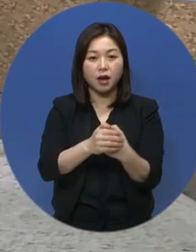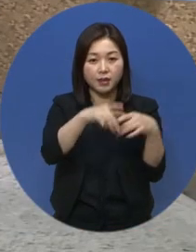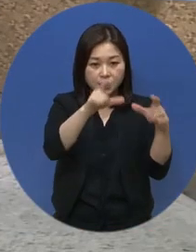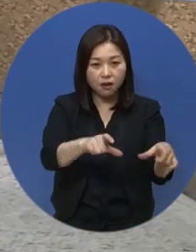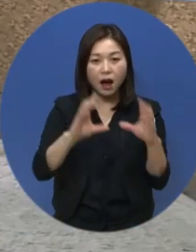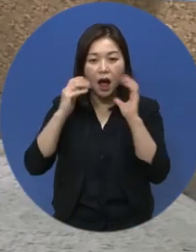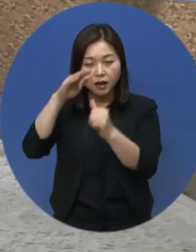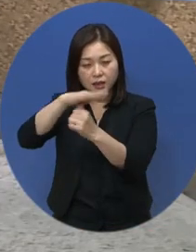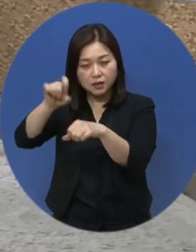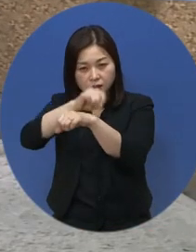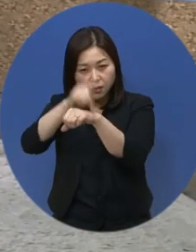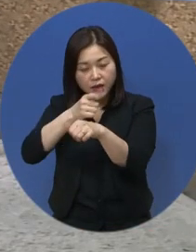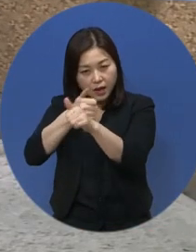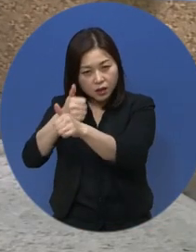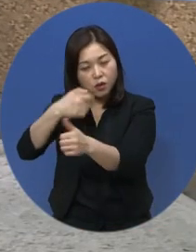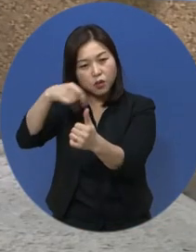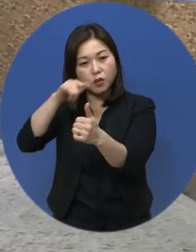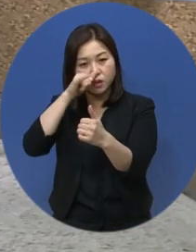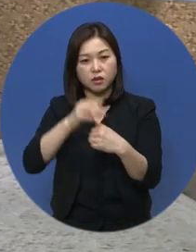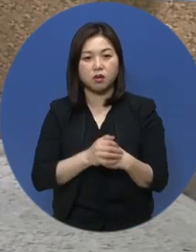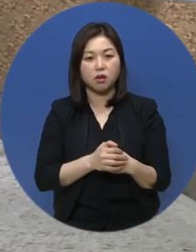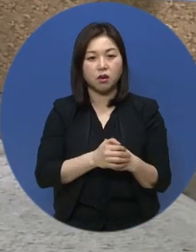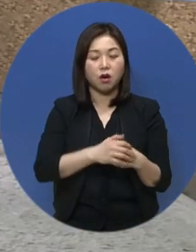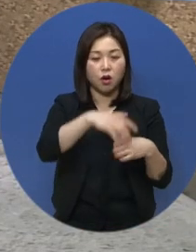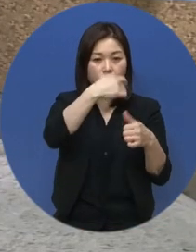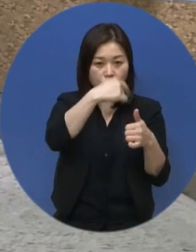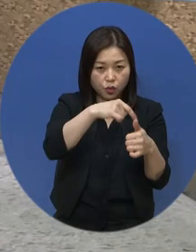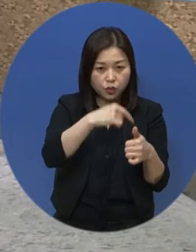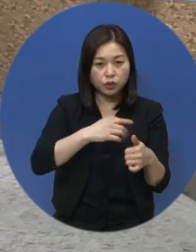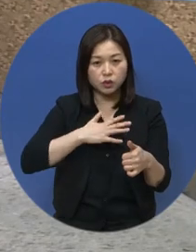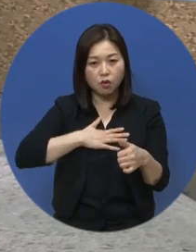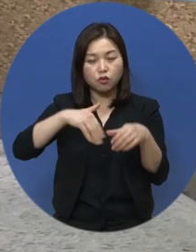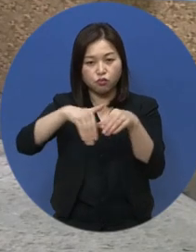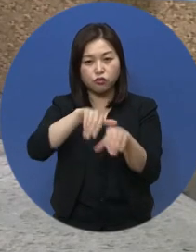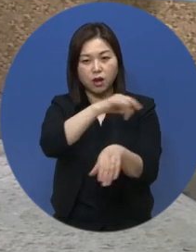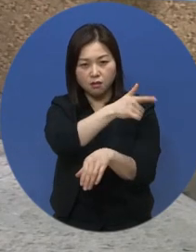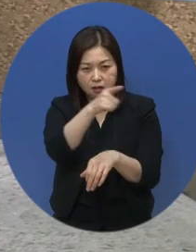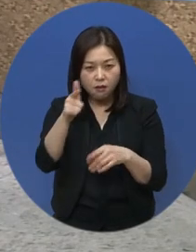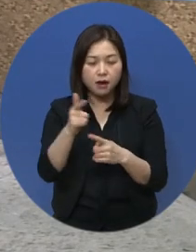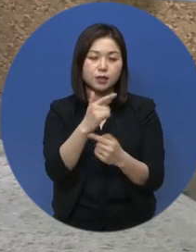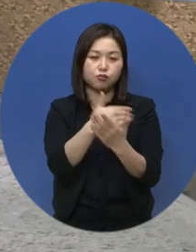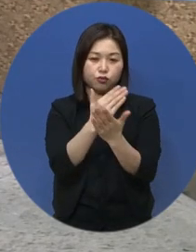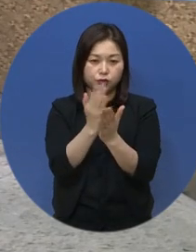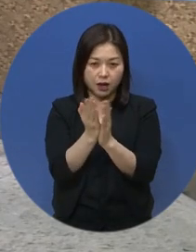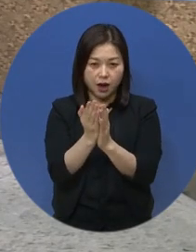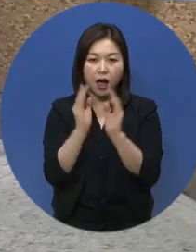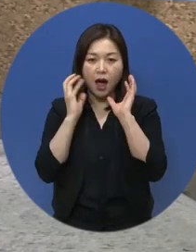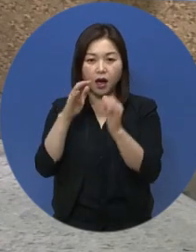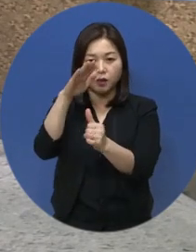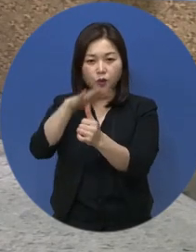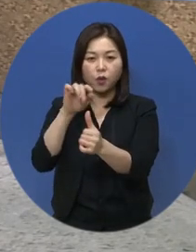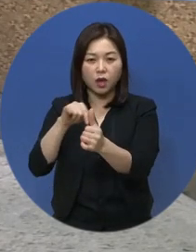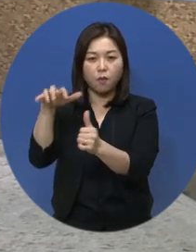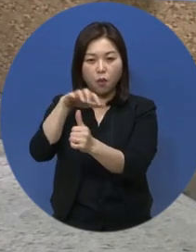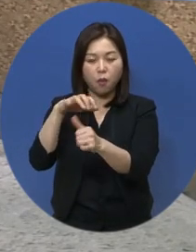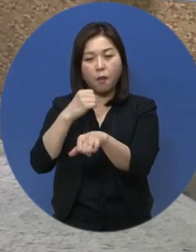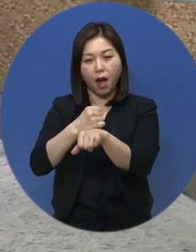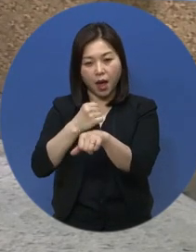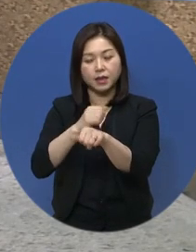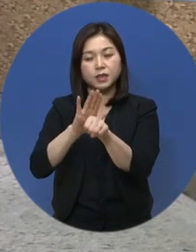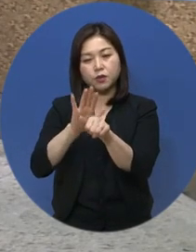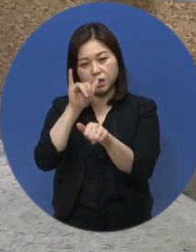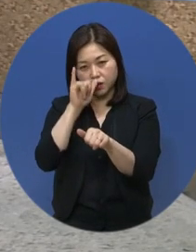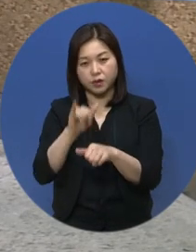그러니까 교육부터 뭐 정서, 문화에 이르기까지 정말 많은 다양한 네네. 분야에서 네네. 아동들에게 뭐